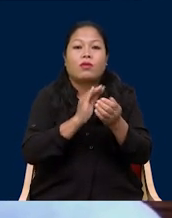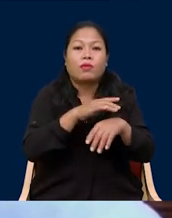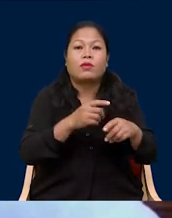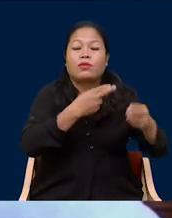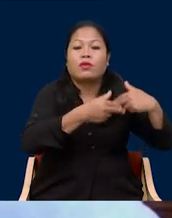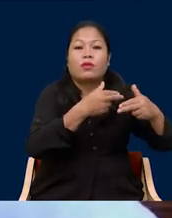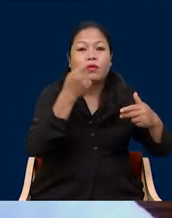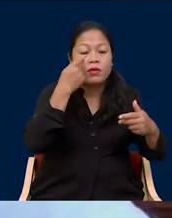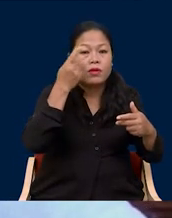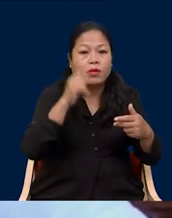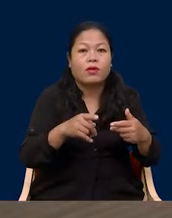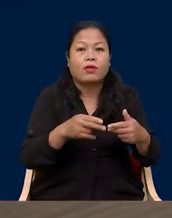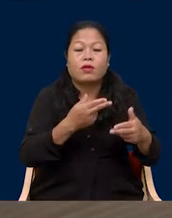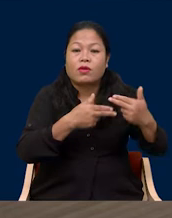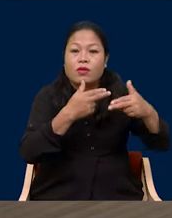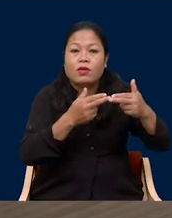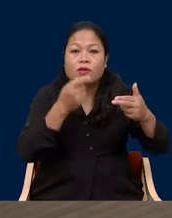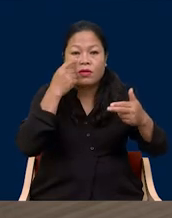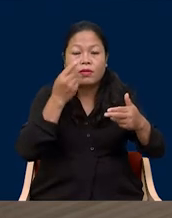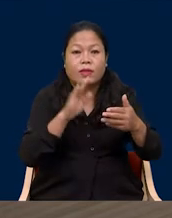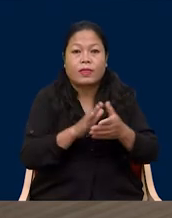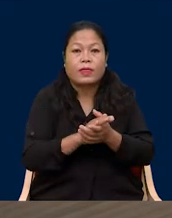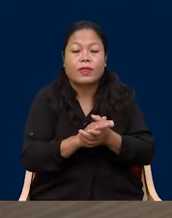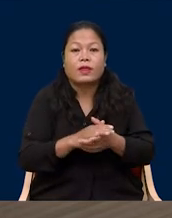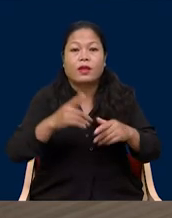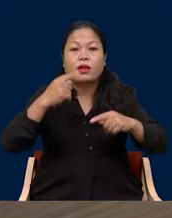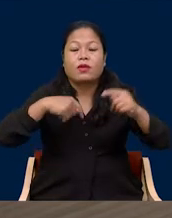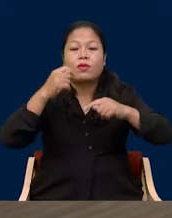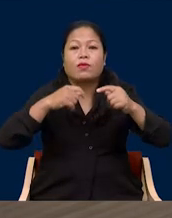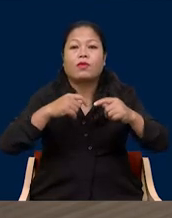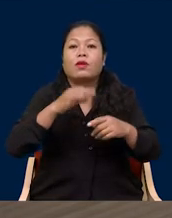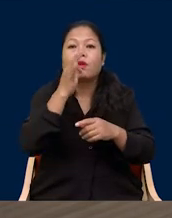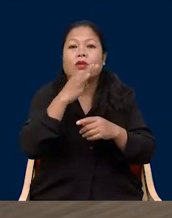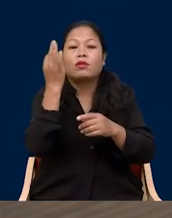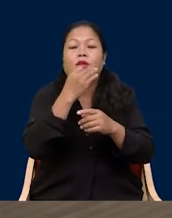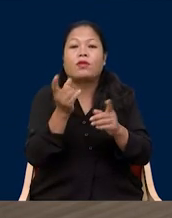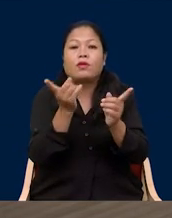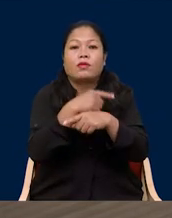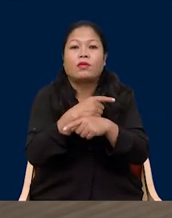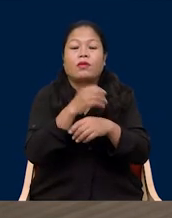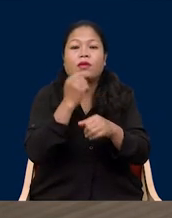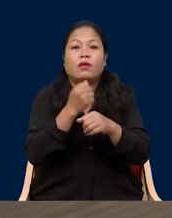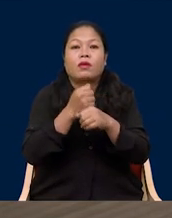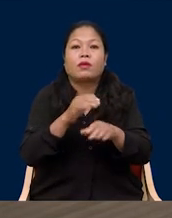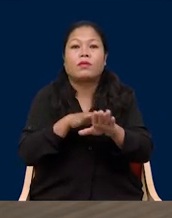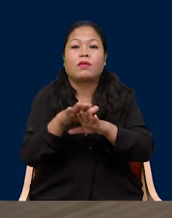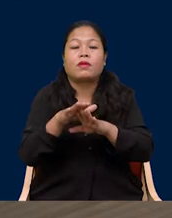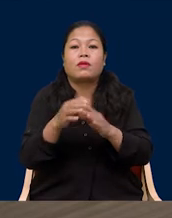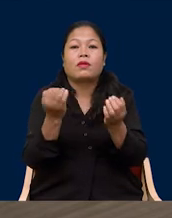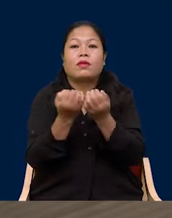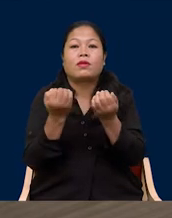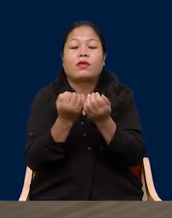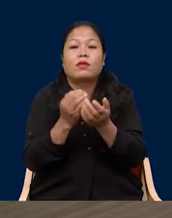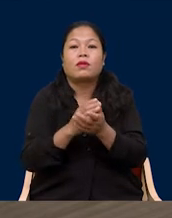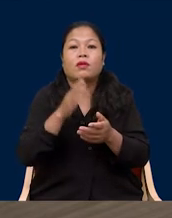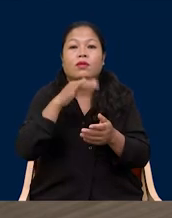बढी चुनौतीको रूपमा चाहिँ अझ पनि देख्छौँ। र चुनौती चाहिँ के देख्छौँ भने चाहिँ हामी कुनै पनि जलवायु परिवर्तन सम्बन्धी क्रियाकलाप अथवा